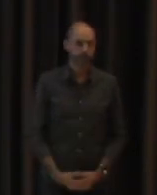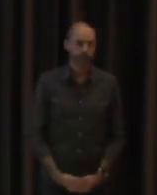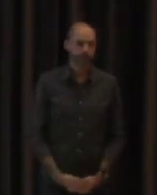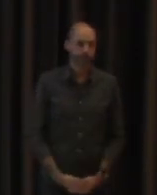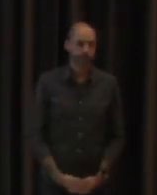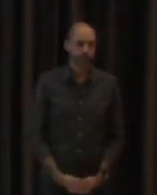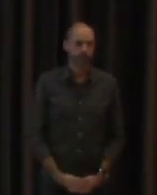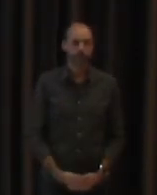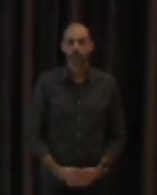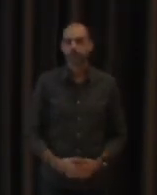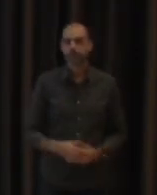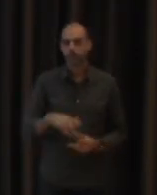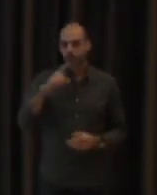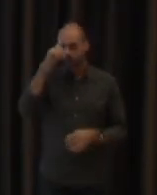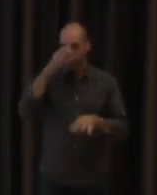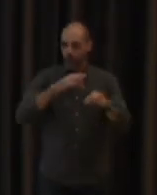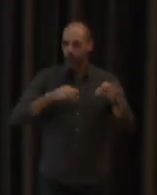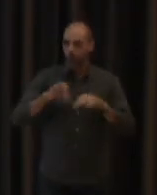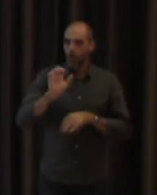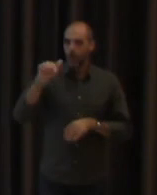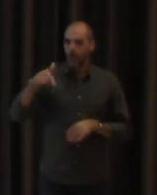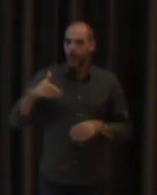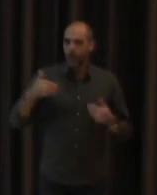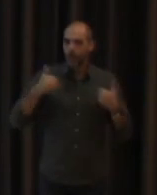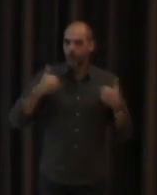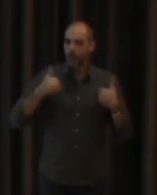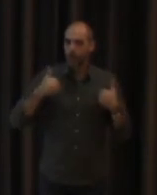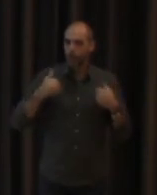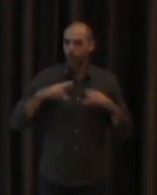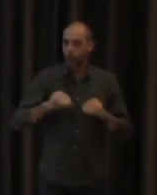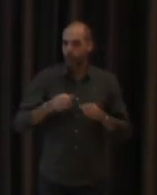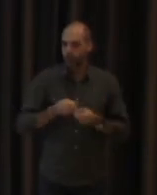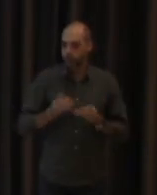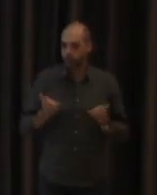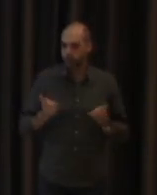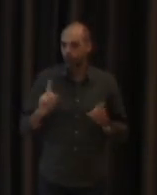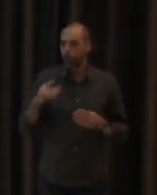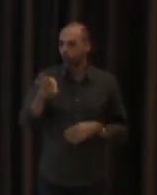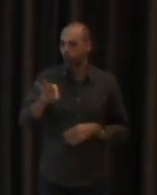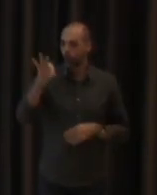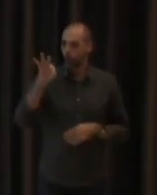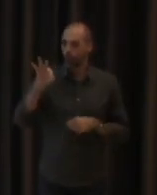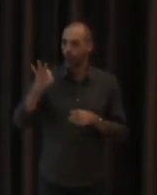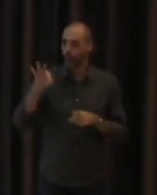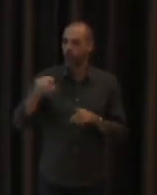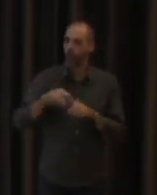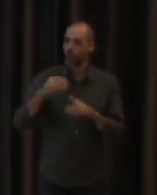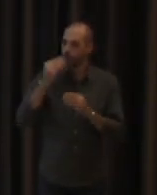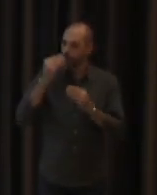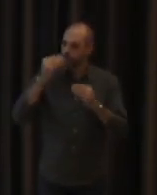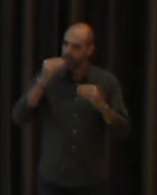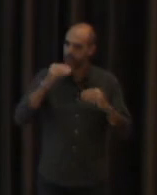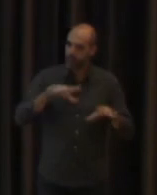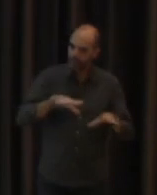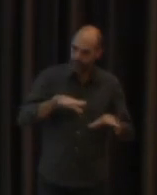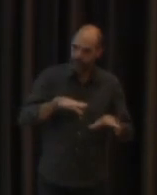El pronom en pot fer moltes funcions en català, moltes, però en fa una, que és la funció de representar